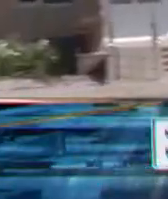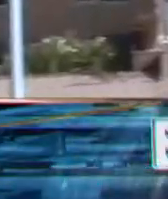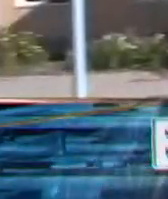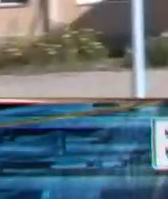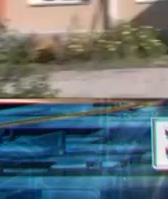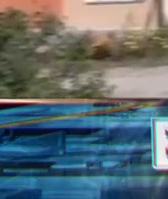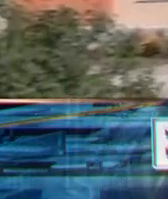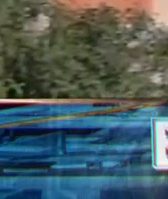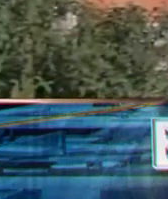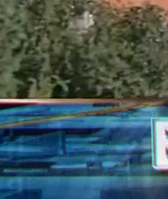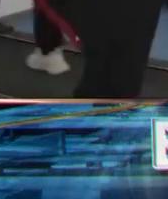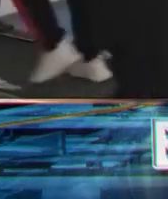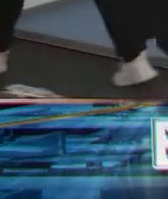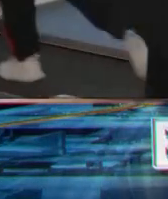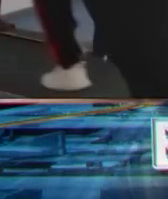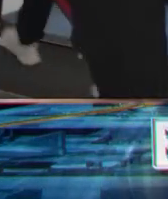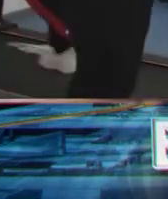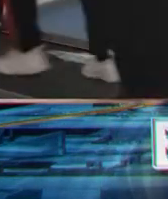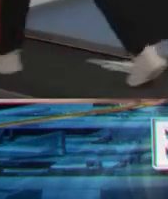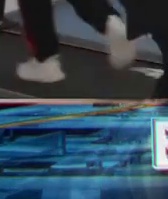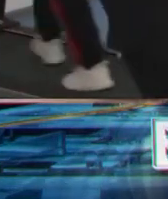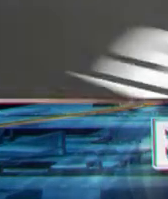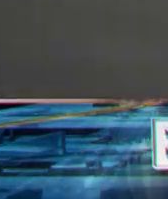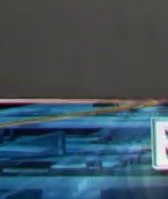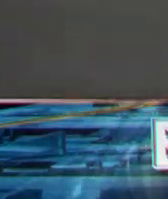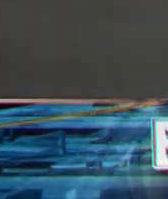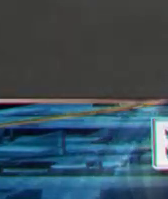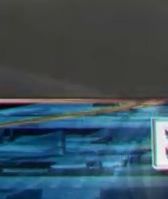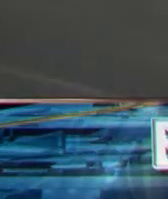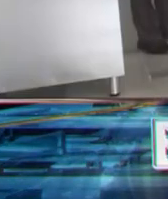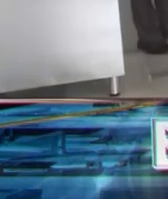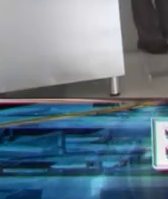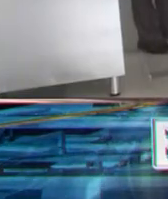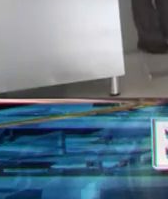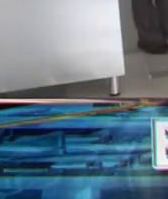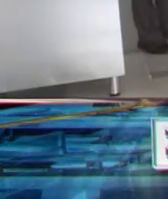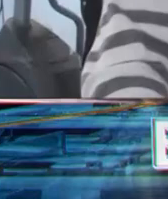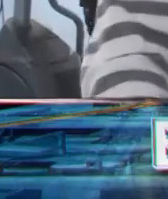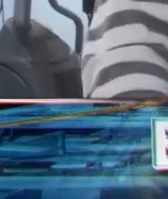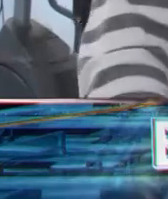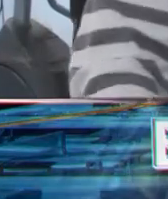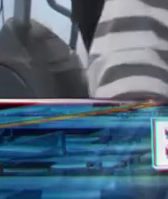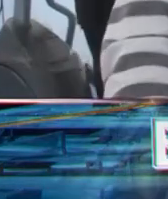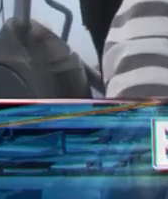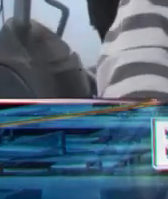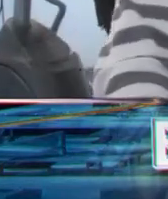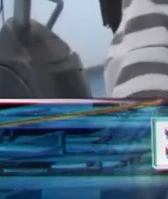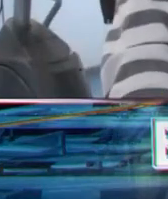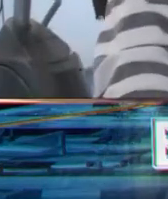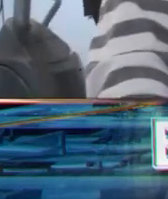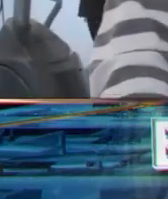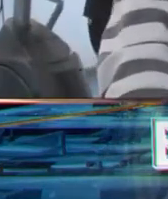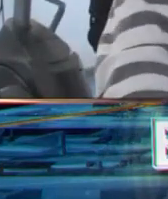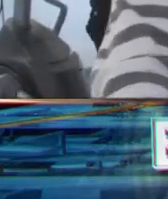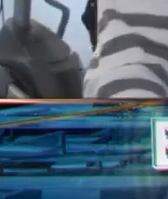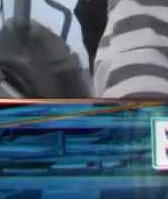Кеген ауданындағы мектепте жапсаржай құрылысы жүргізіліп, спорт салтанат залы мен асхана қолданысқа берілді. Үлкен рахмет айтамыз,